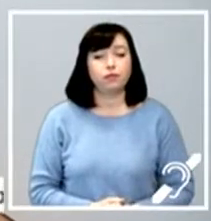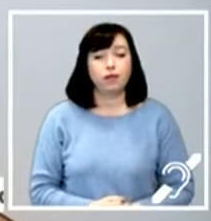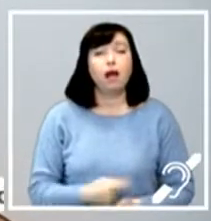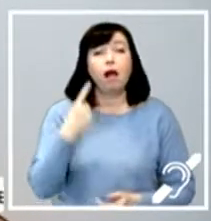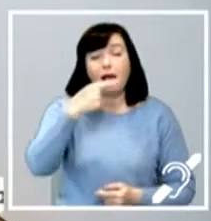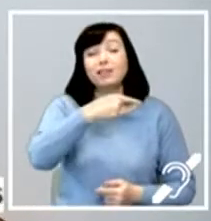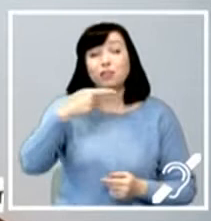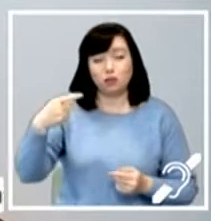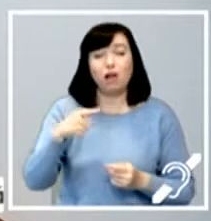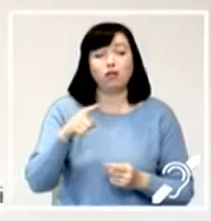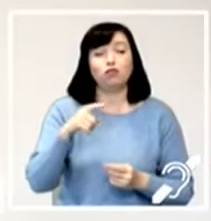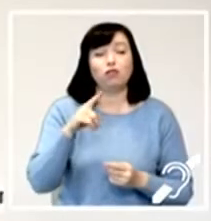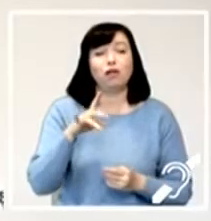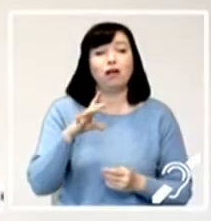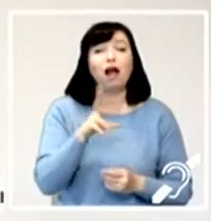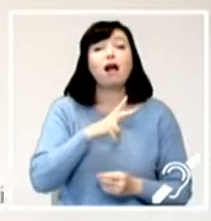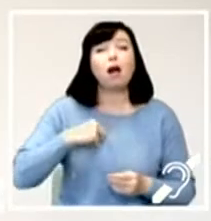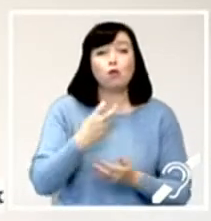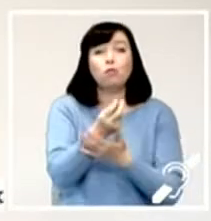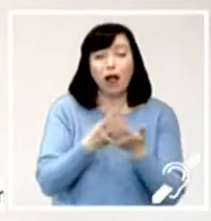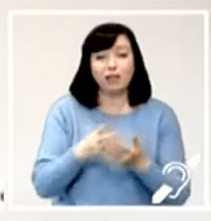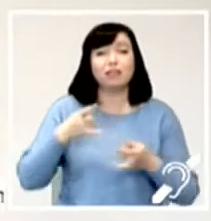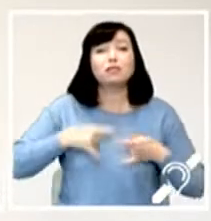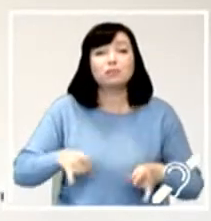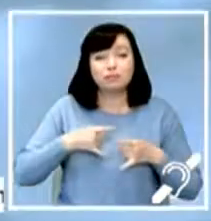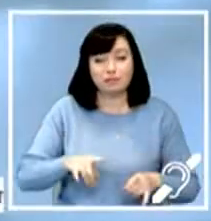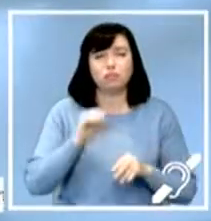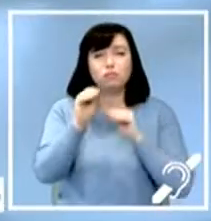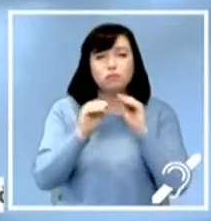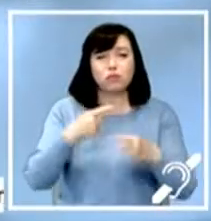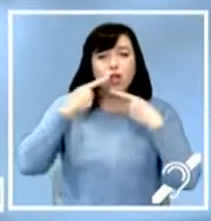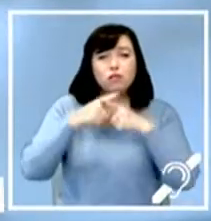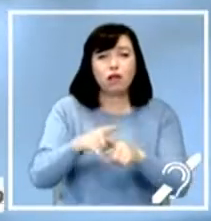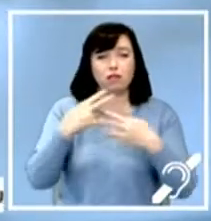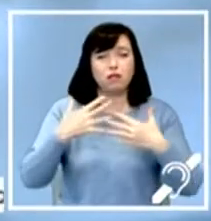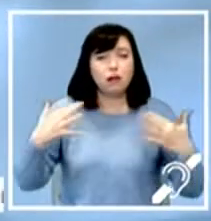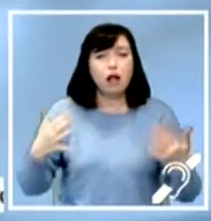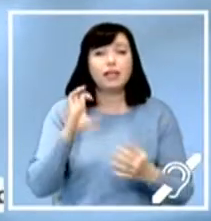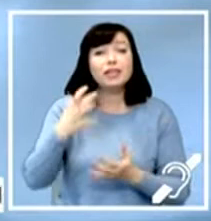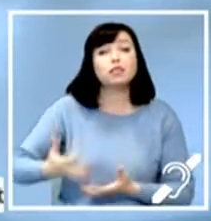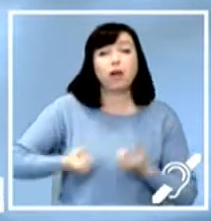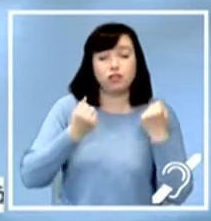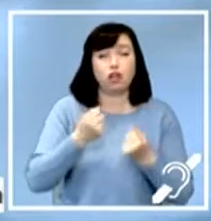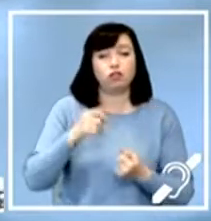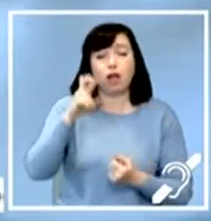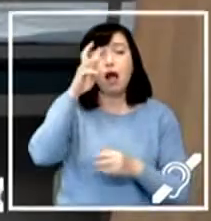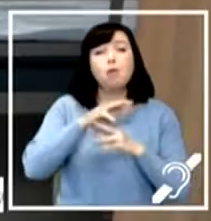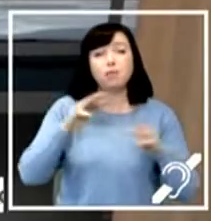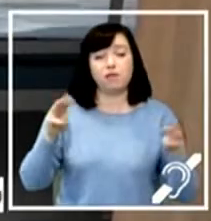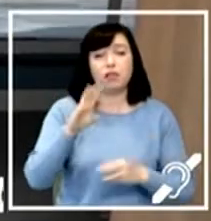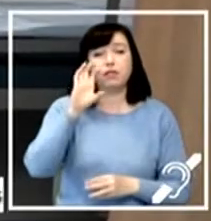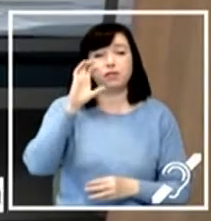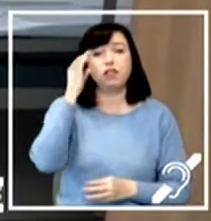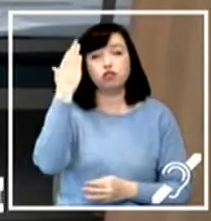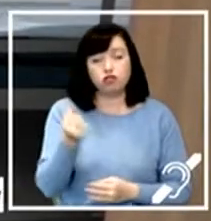Un etaj al maternității din Cahul a fost renovat și dotat cu echipamente moderne cu sprijinul Guvernului SUA și al Fondului Națiunilor